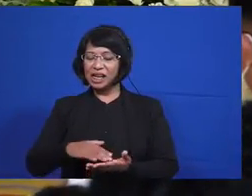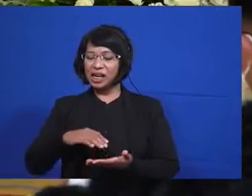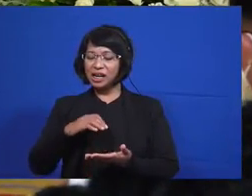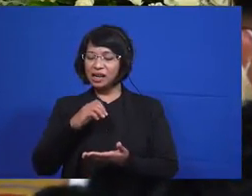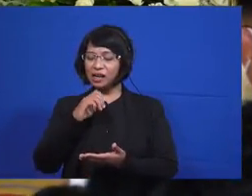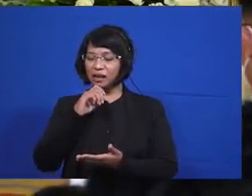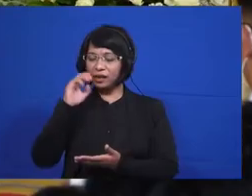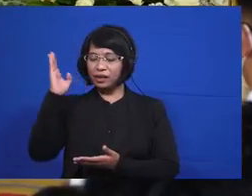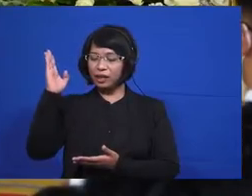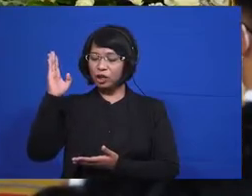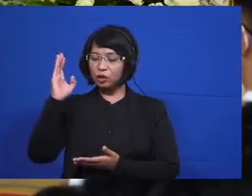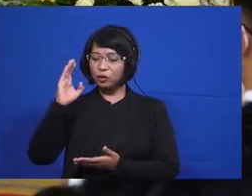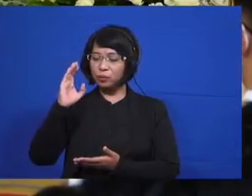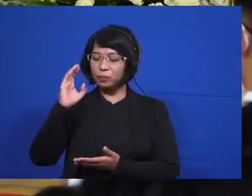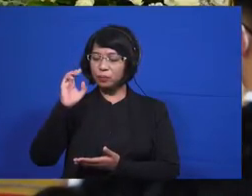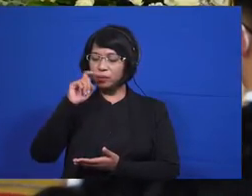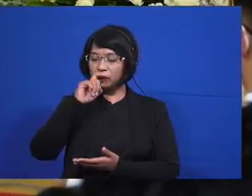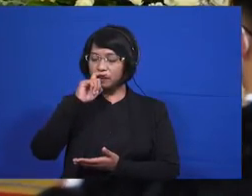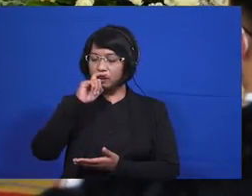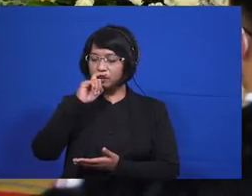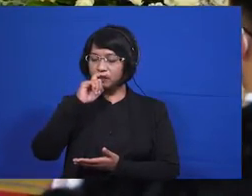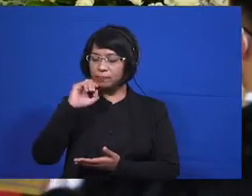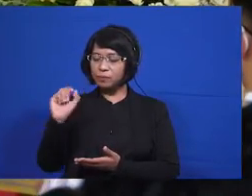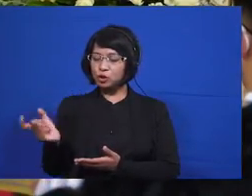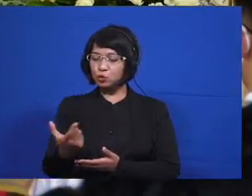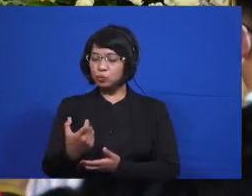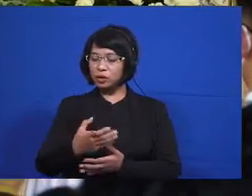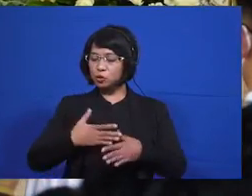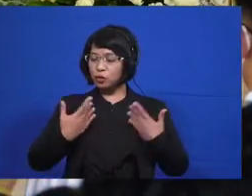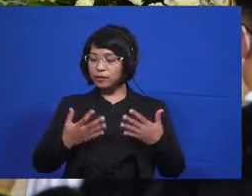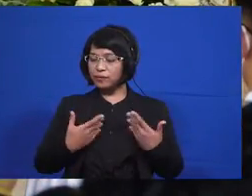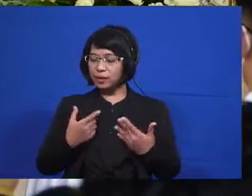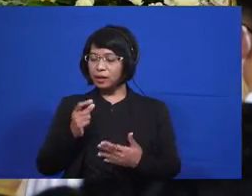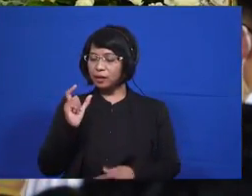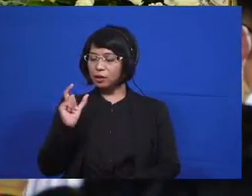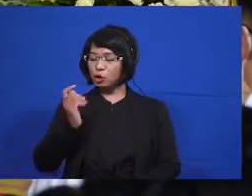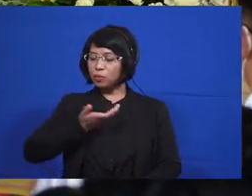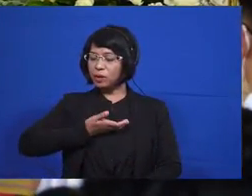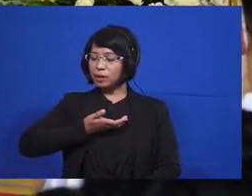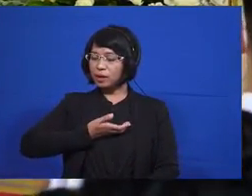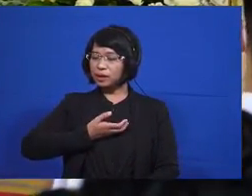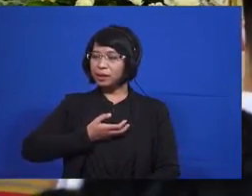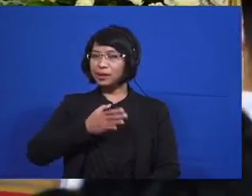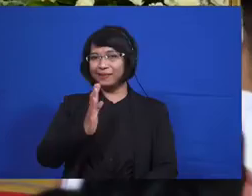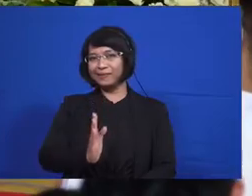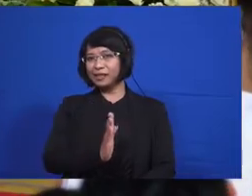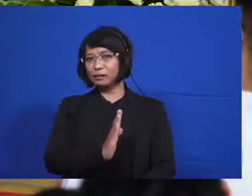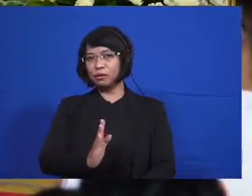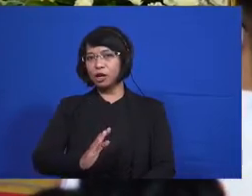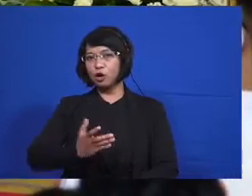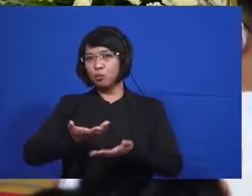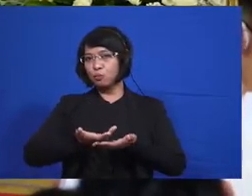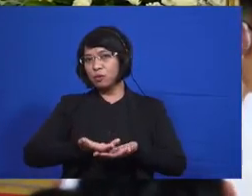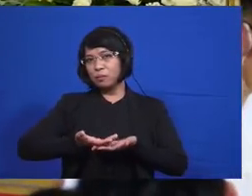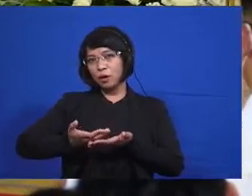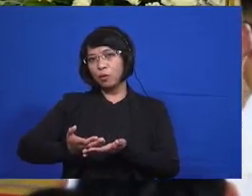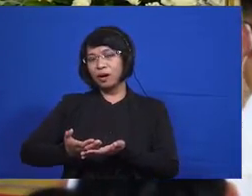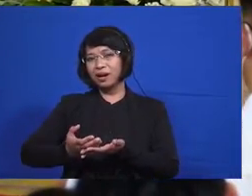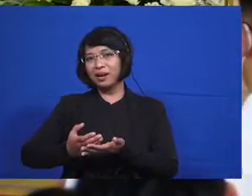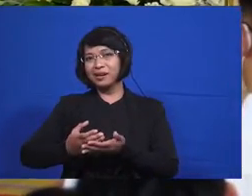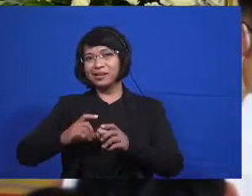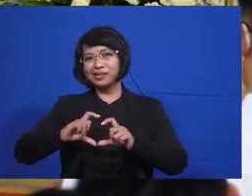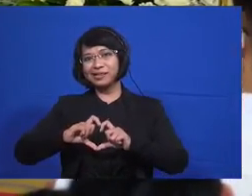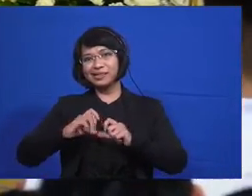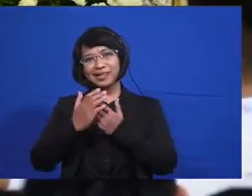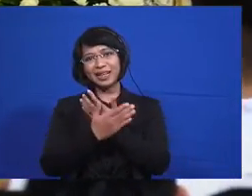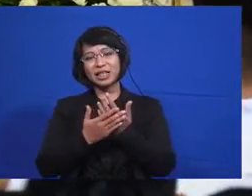Bapa, sumber sukacita, Engkau mengendaki agar imam-imam-Mu senantiasa membawa kasih dan kegembiraan